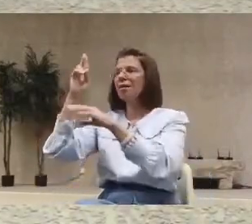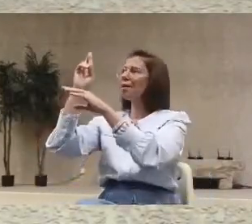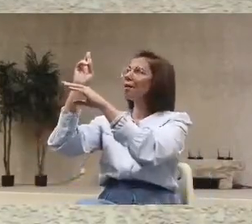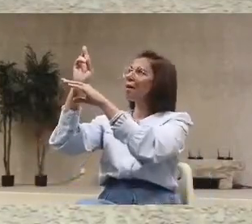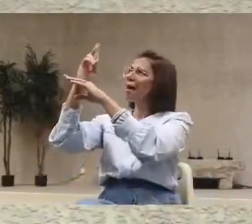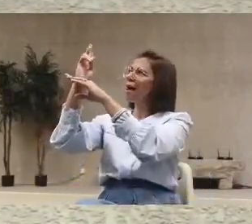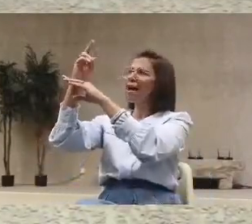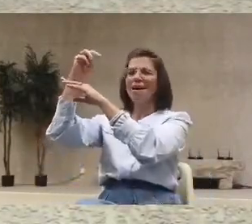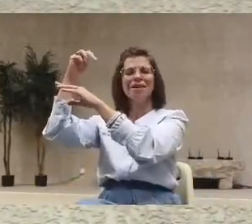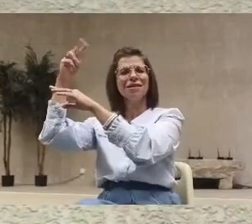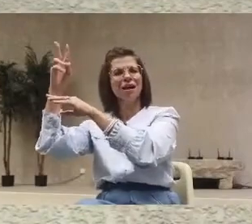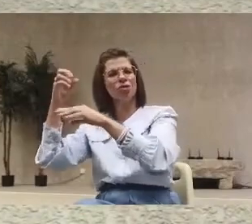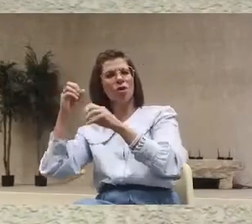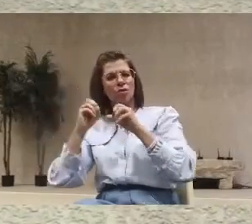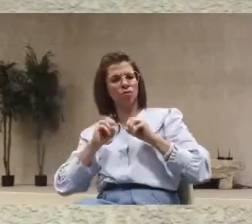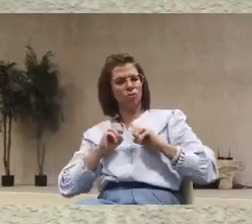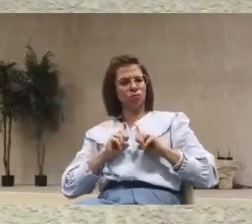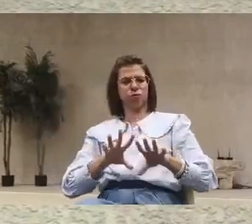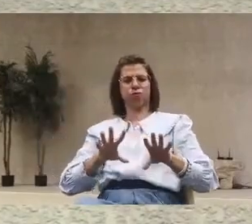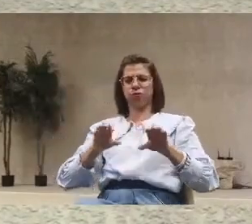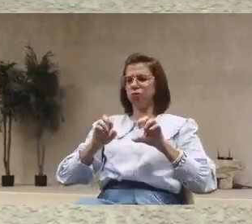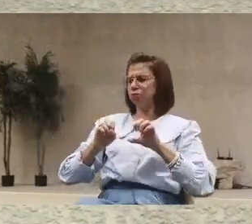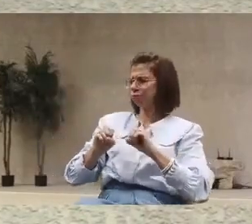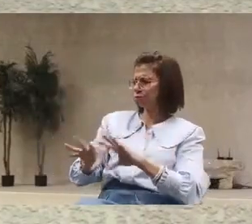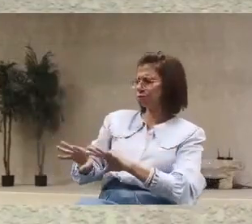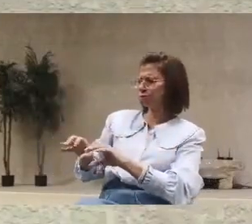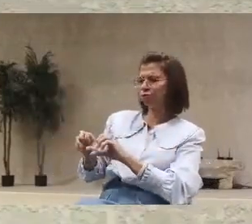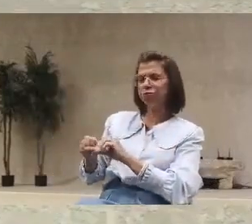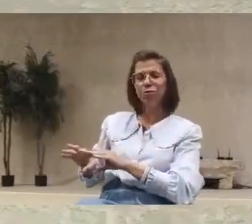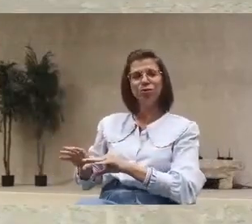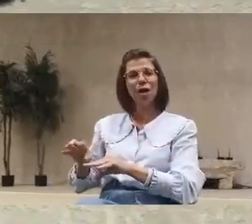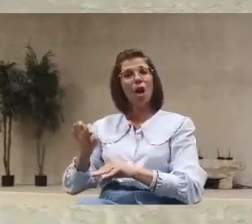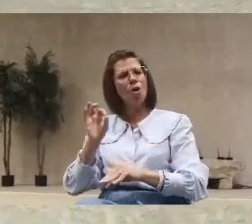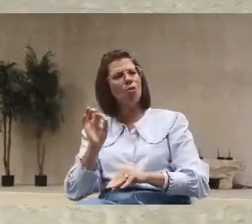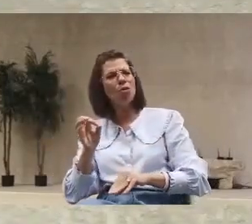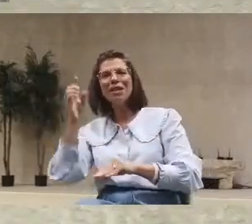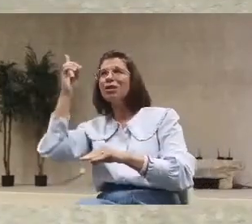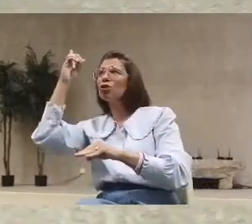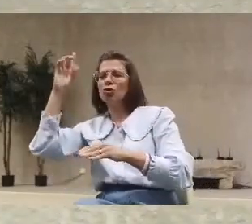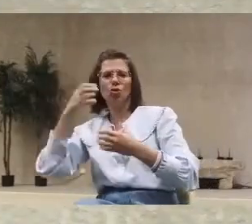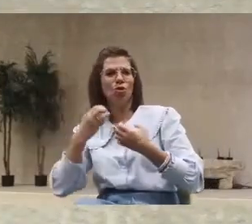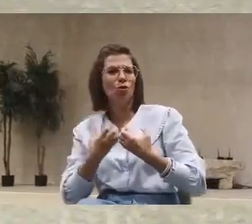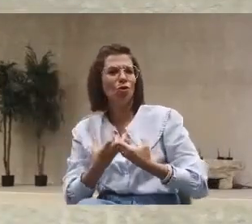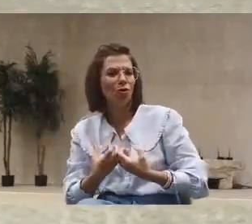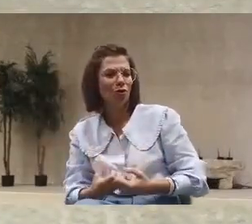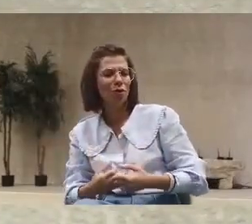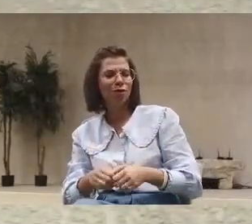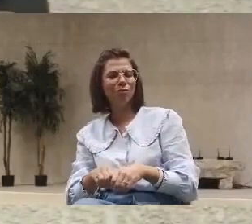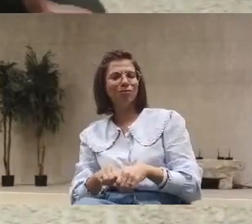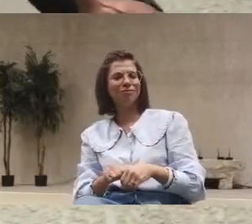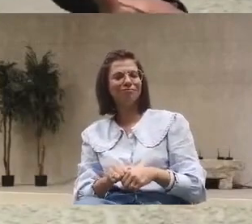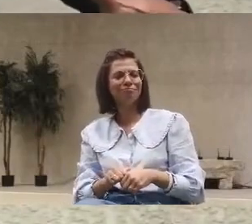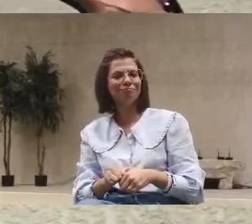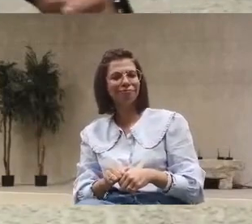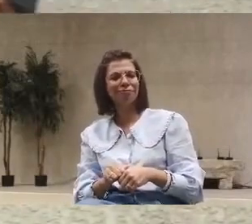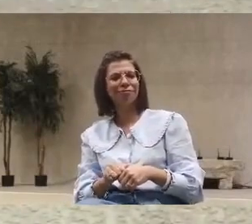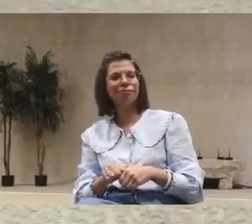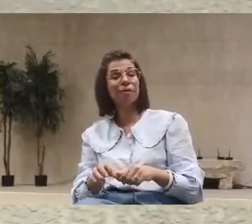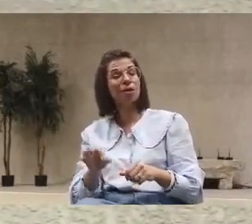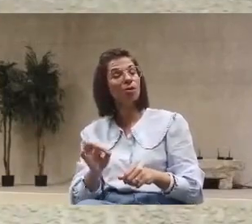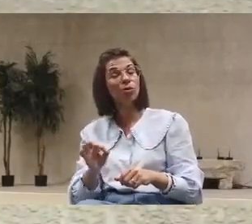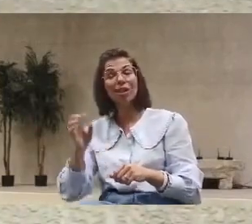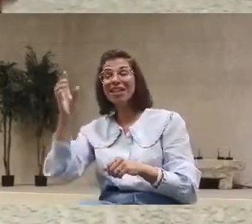le veut Dieu le veut le plus que nous tous c'est son plan initial de se